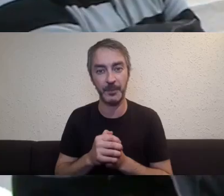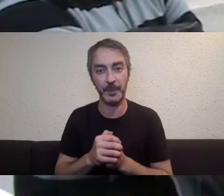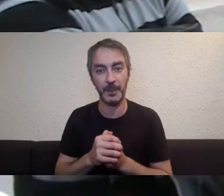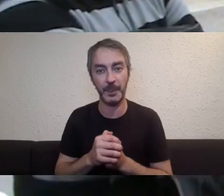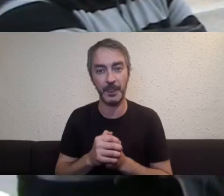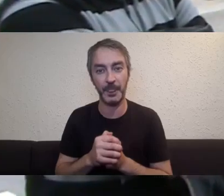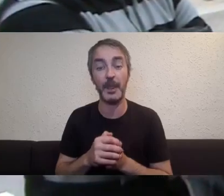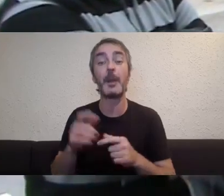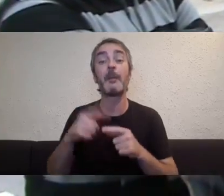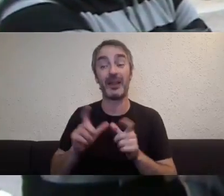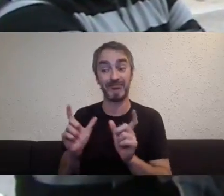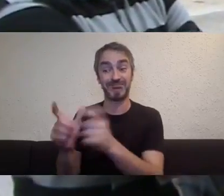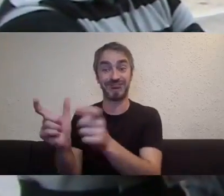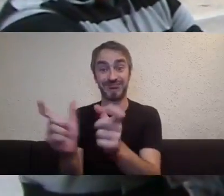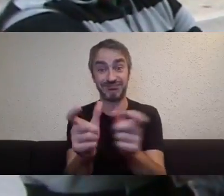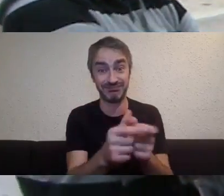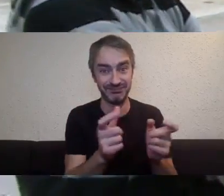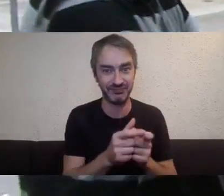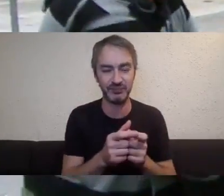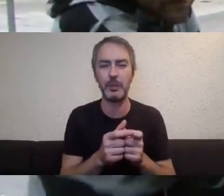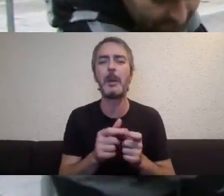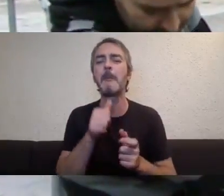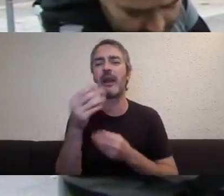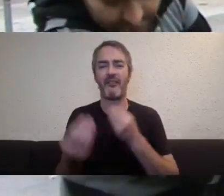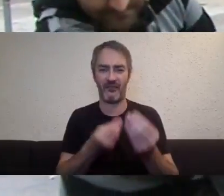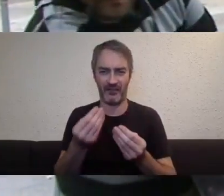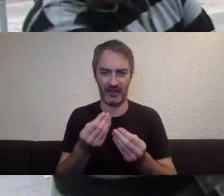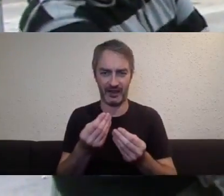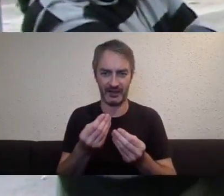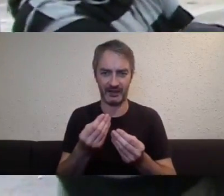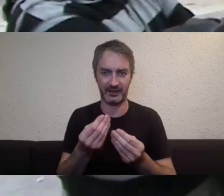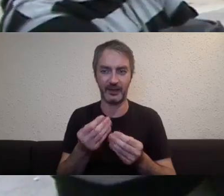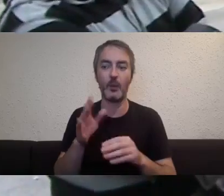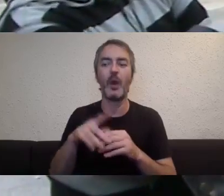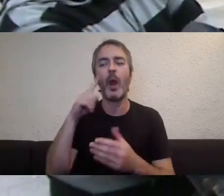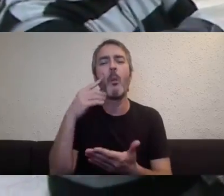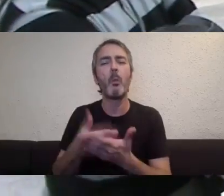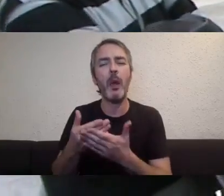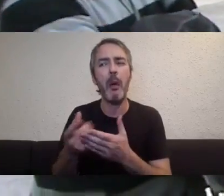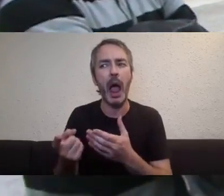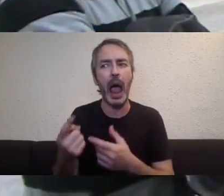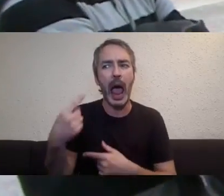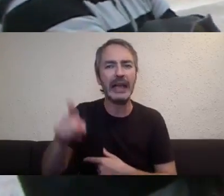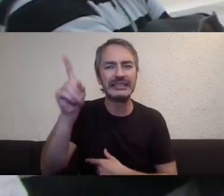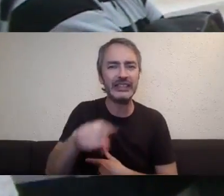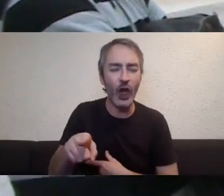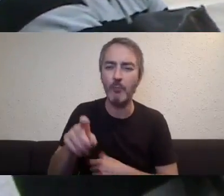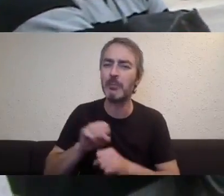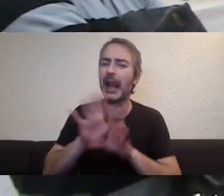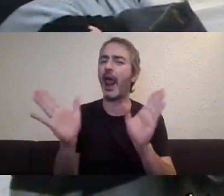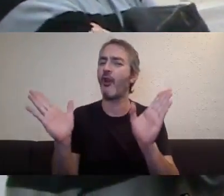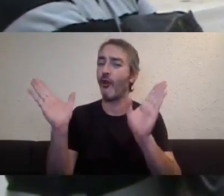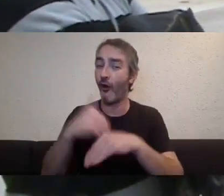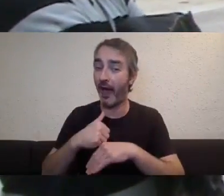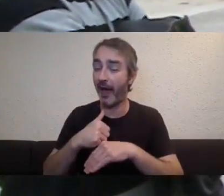llocs on bueno, no implicava que la persona que hagués estat detinguda realment hagués participat en aldarulls o en